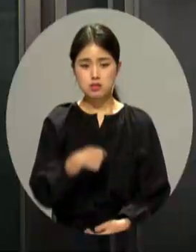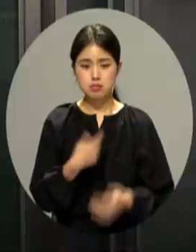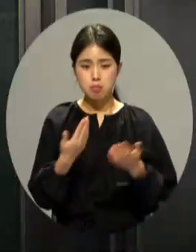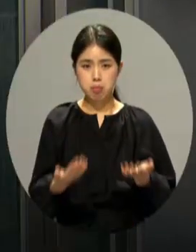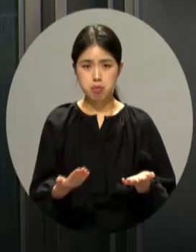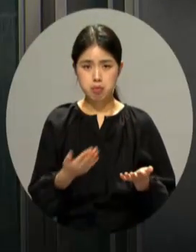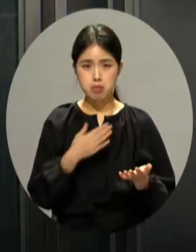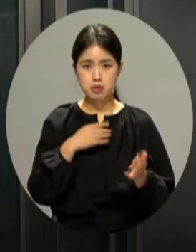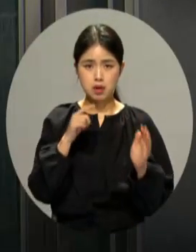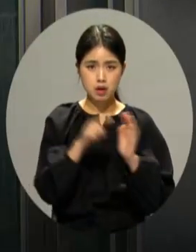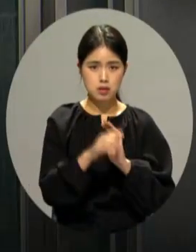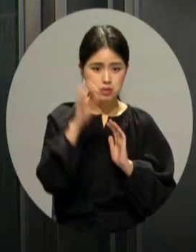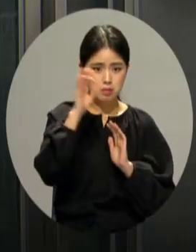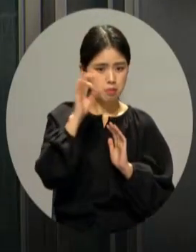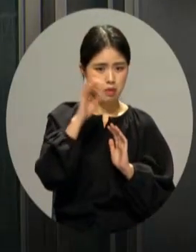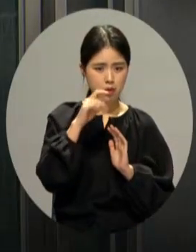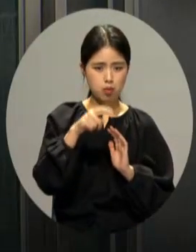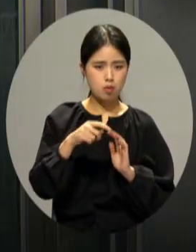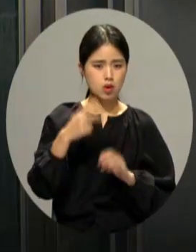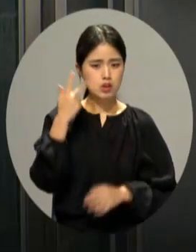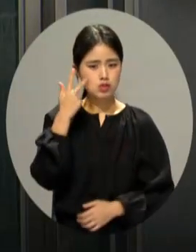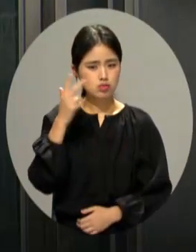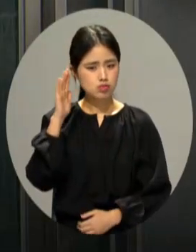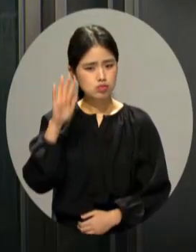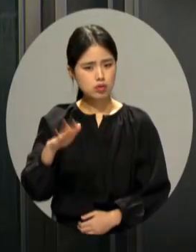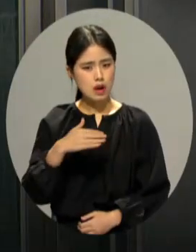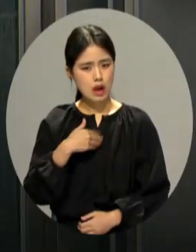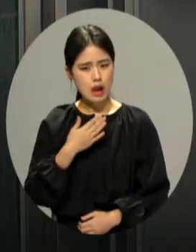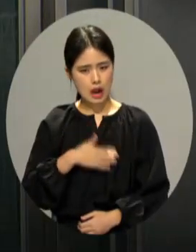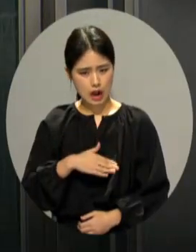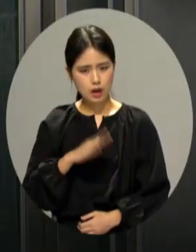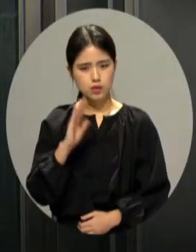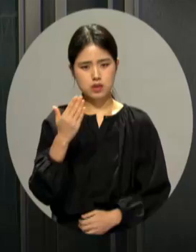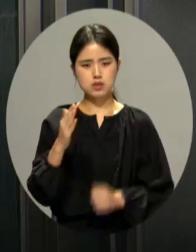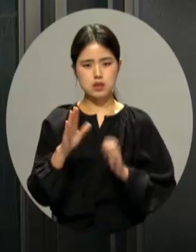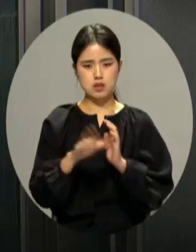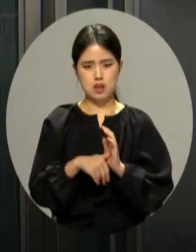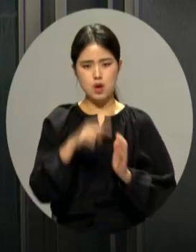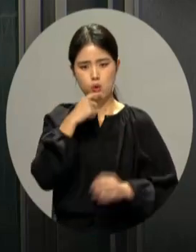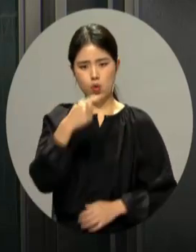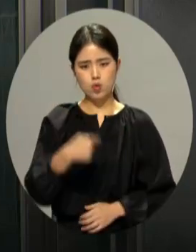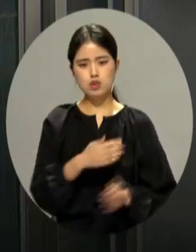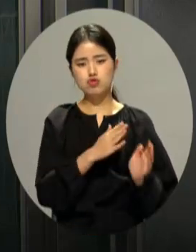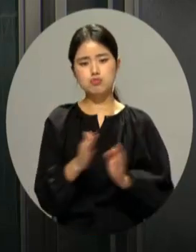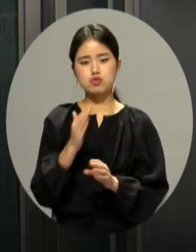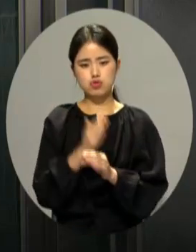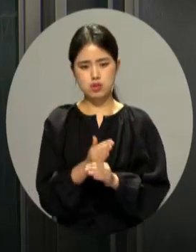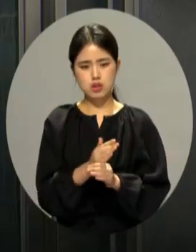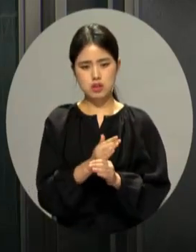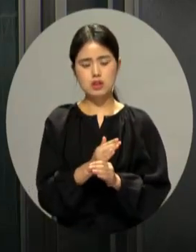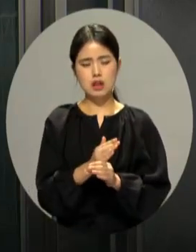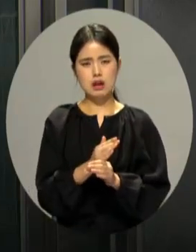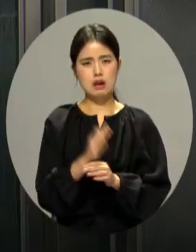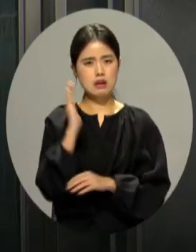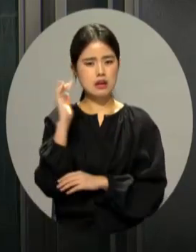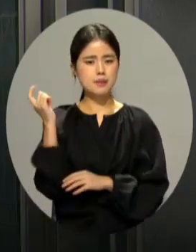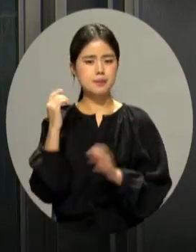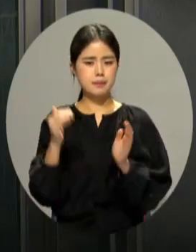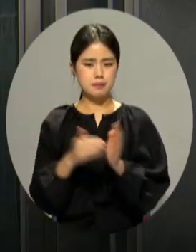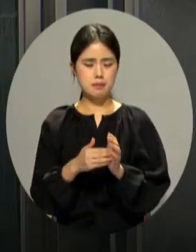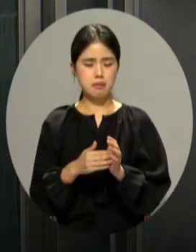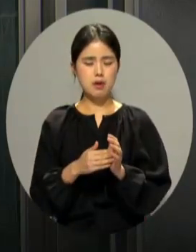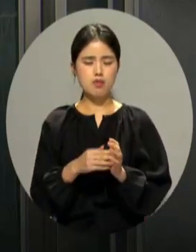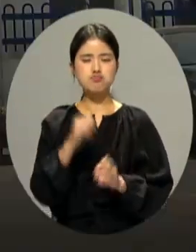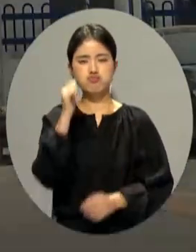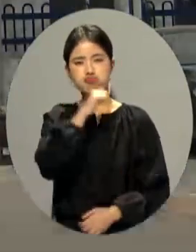가서 파악되고 하는데 후에 일주일에 우리가 알았을 때 고소장을 준비하고 있다. 주민들 이야기 막 볼트라고 그렇게